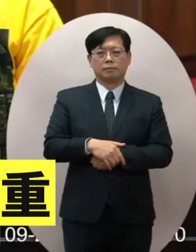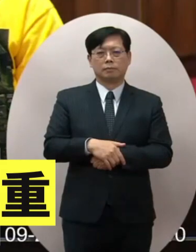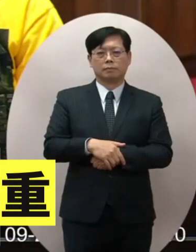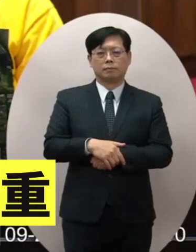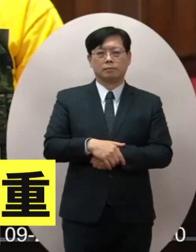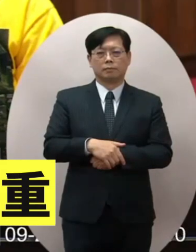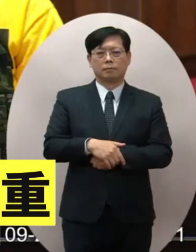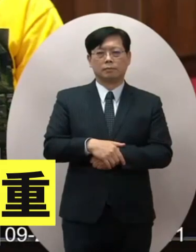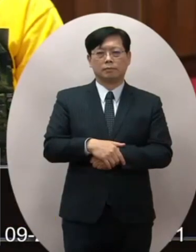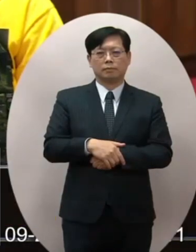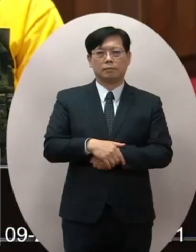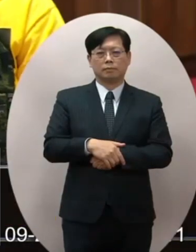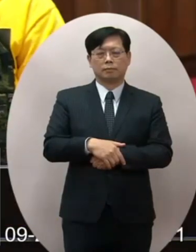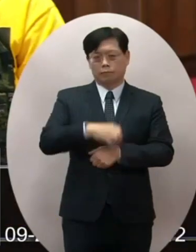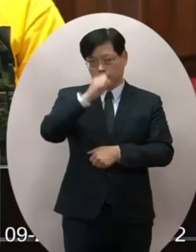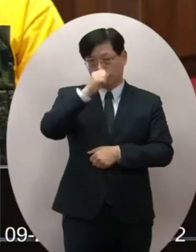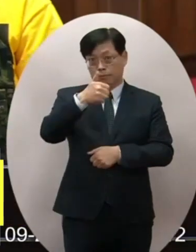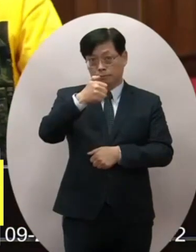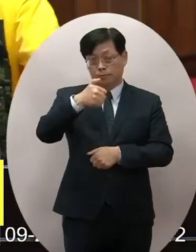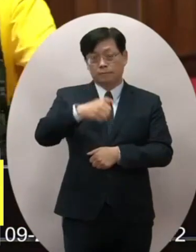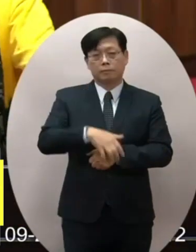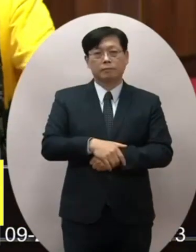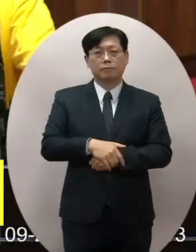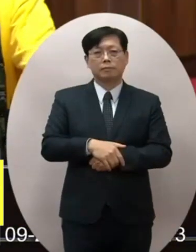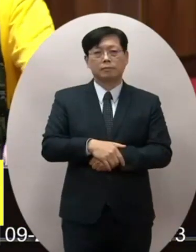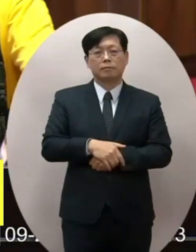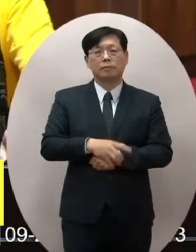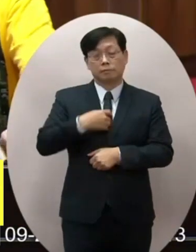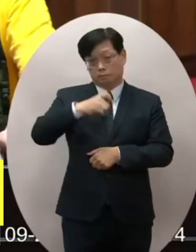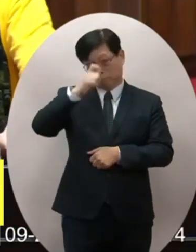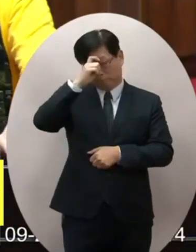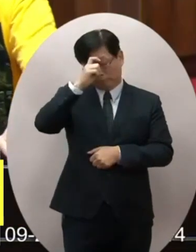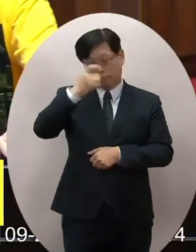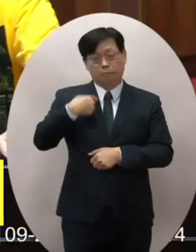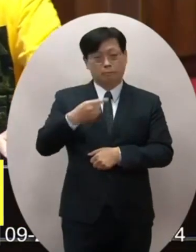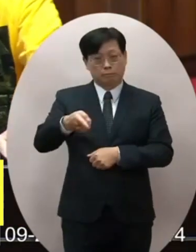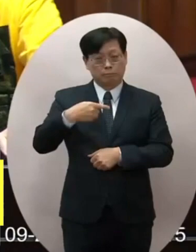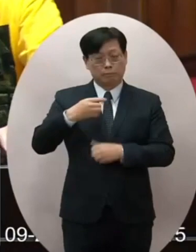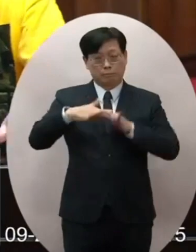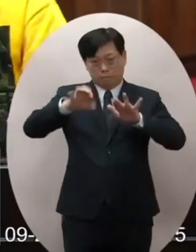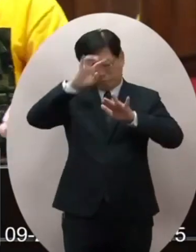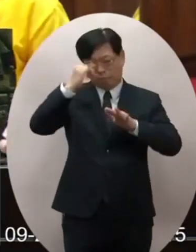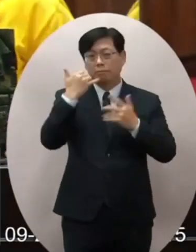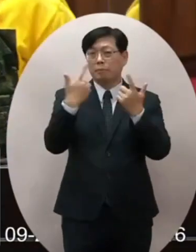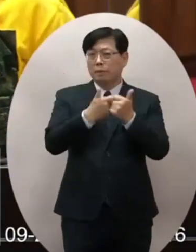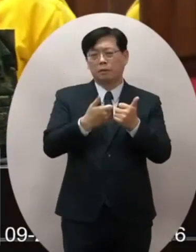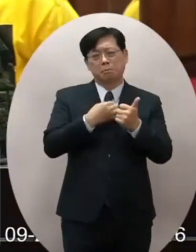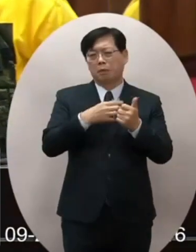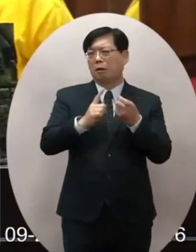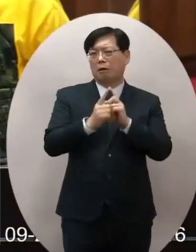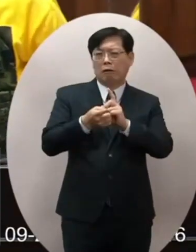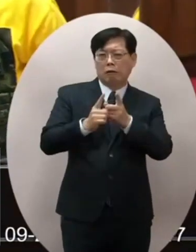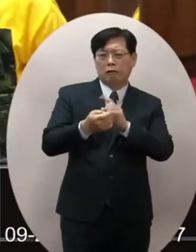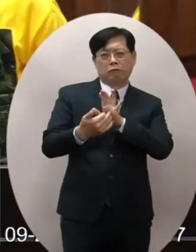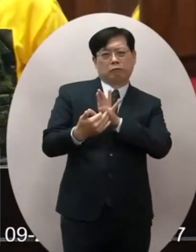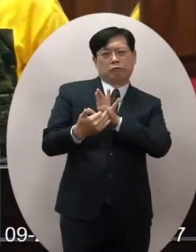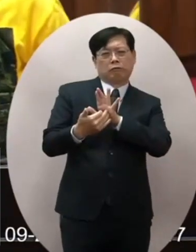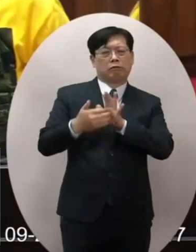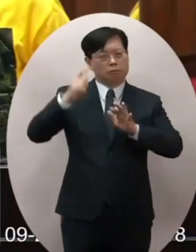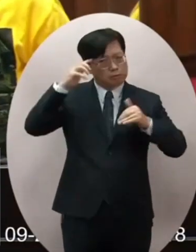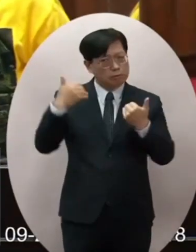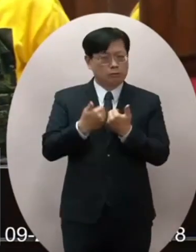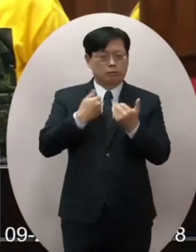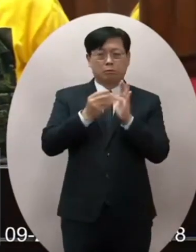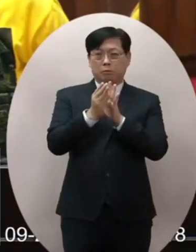运作都是尊重。 好，谢谢。那我也希望执政党能够配合这个不要去来反